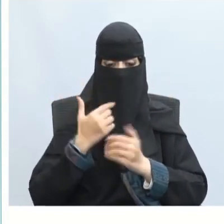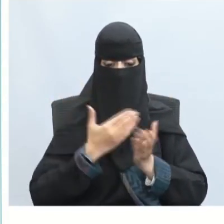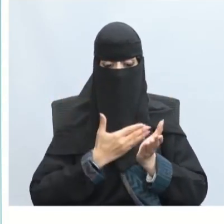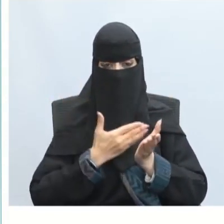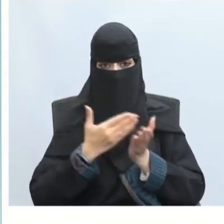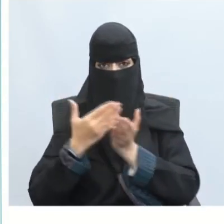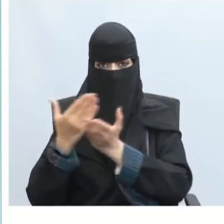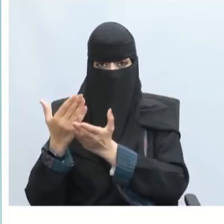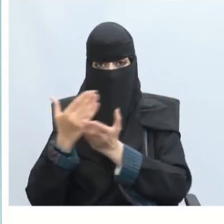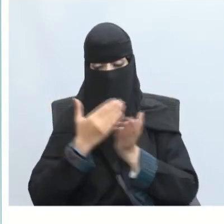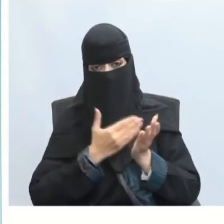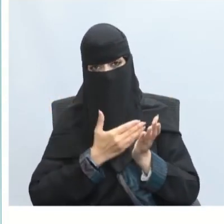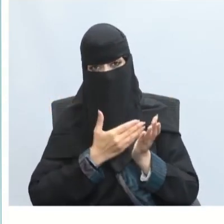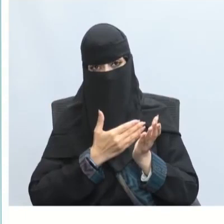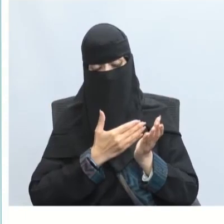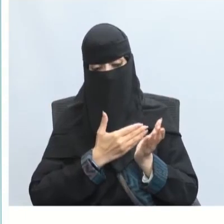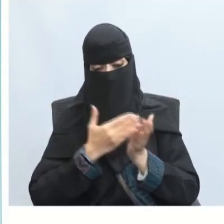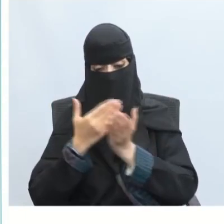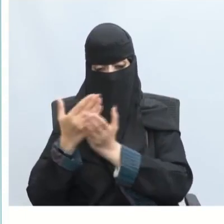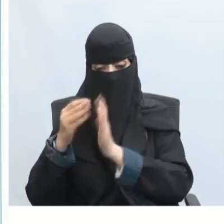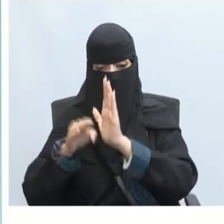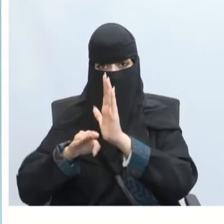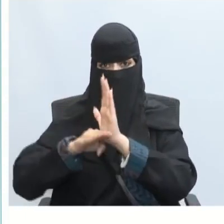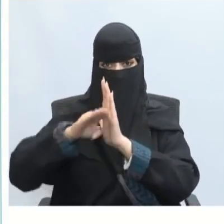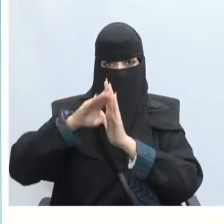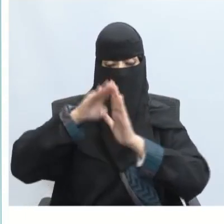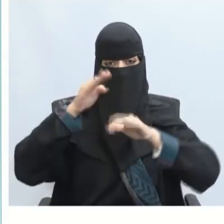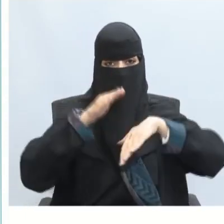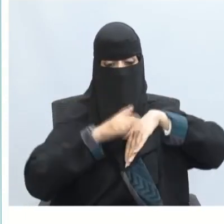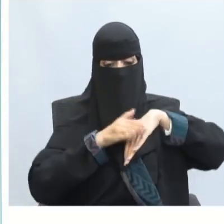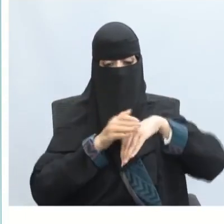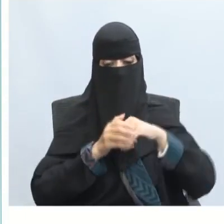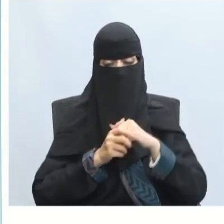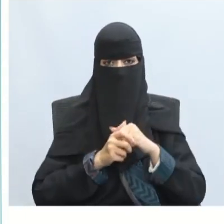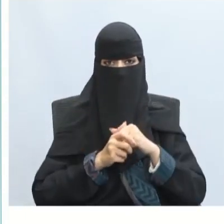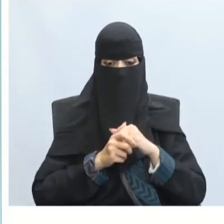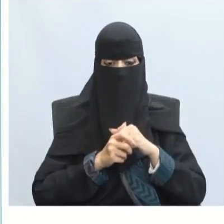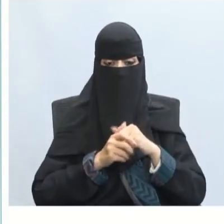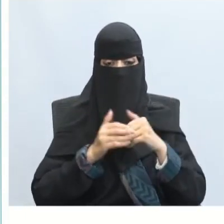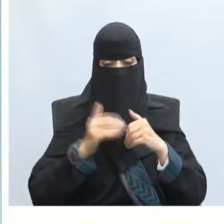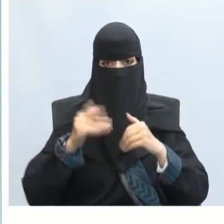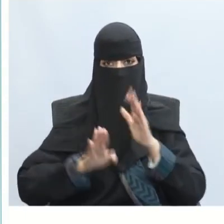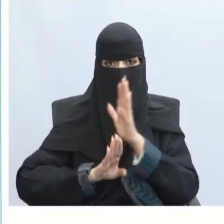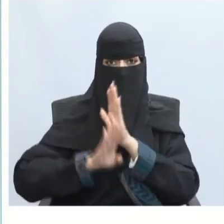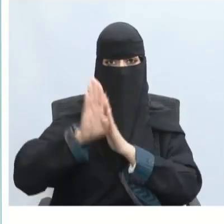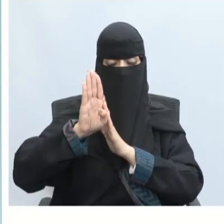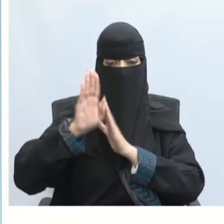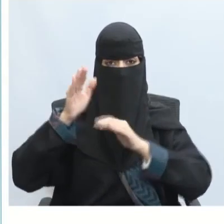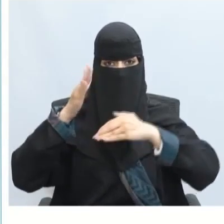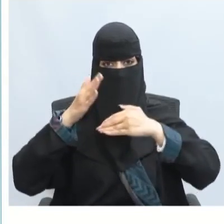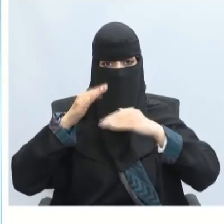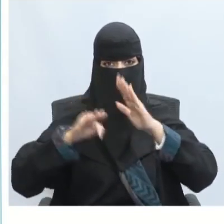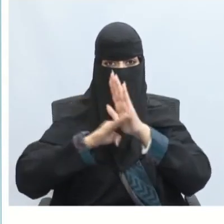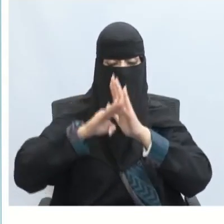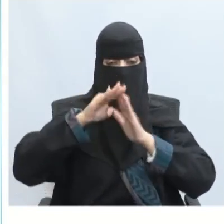خامسا من نتائج التزام الانظمه خ خامسا تقدم مستويات